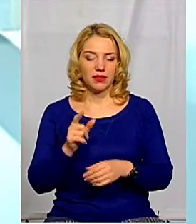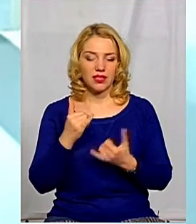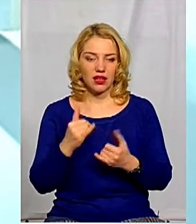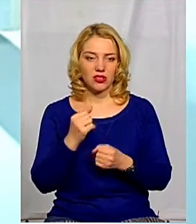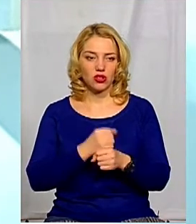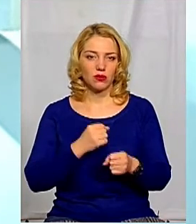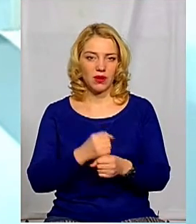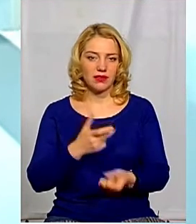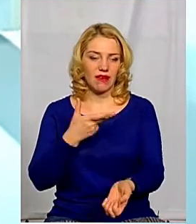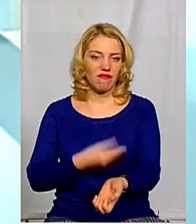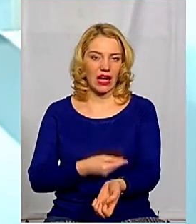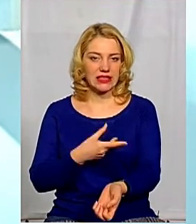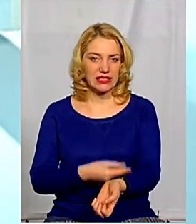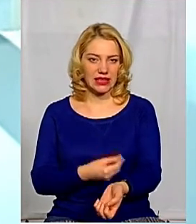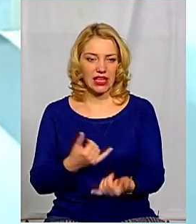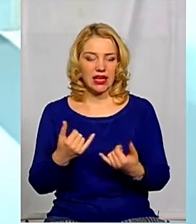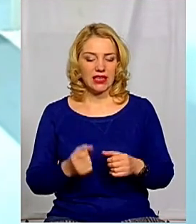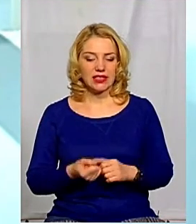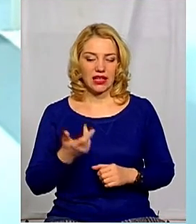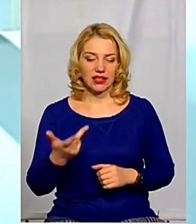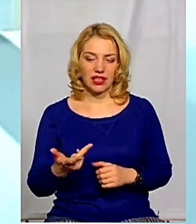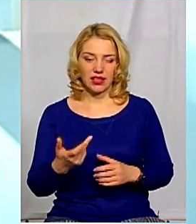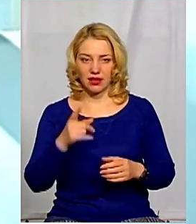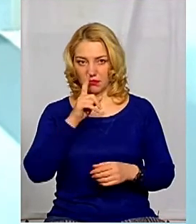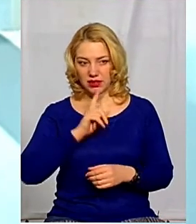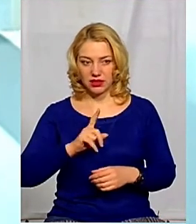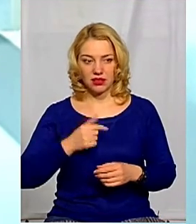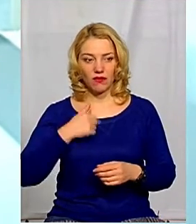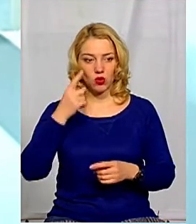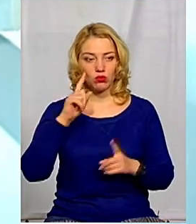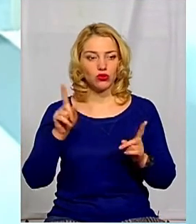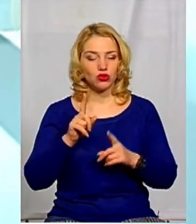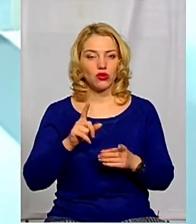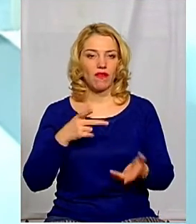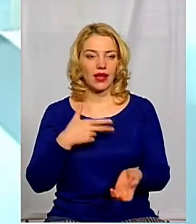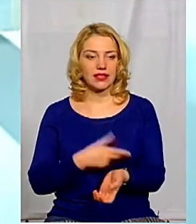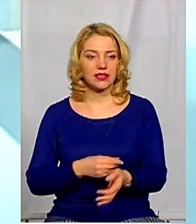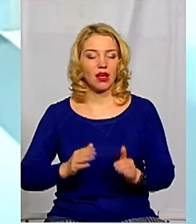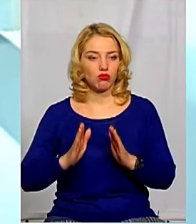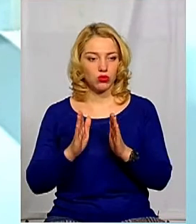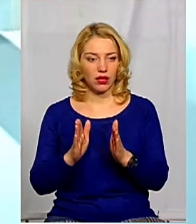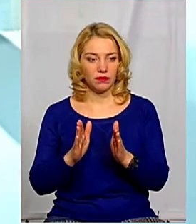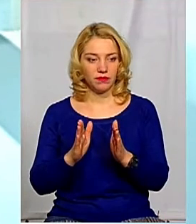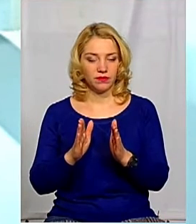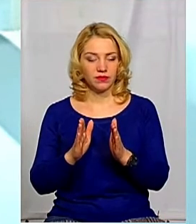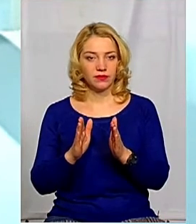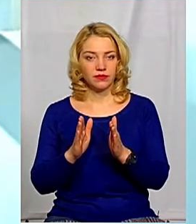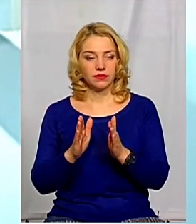розробляються вакцини, і буквально декілька місяців, і вакцина, я думаю, що буде